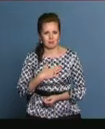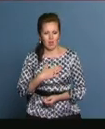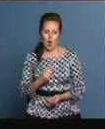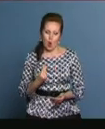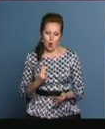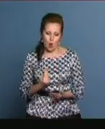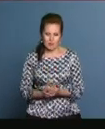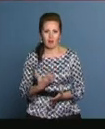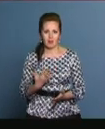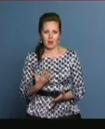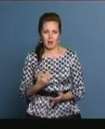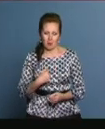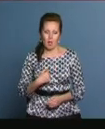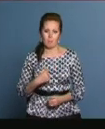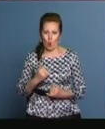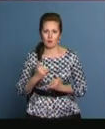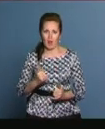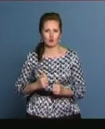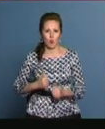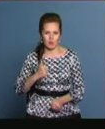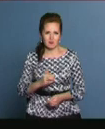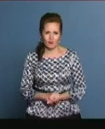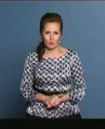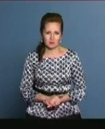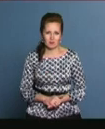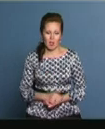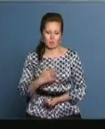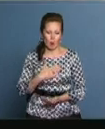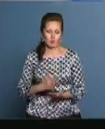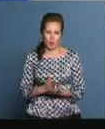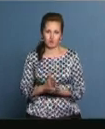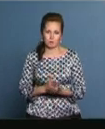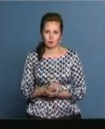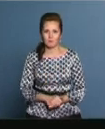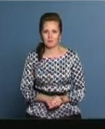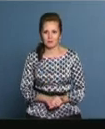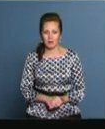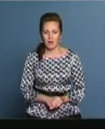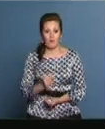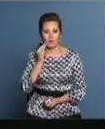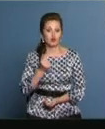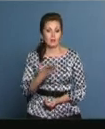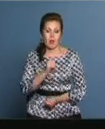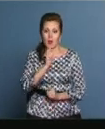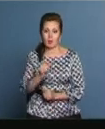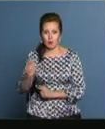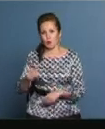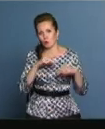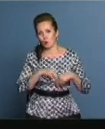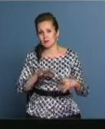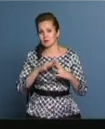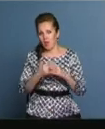оценила по достоинству мою службу. числе награжденных труженики села,